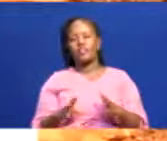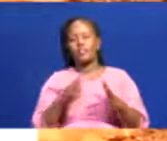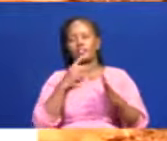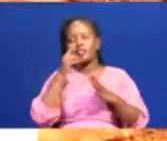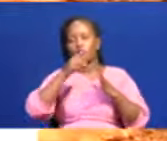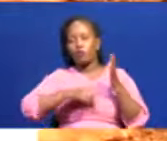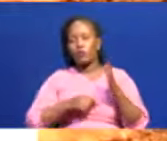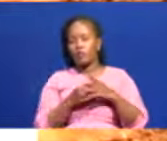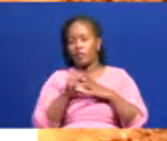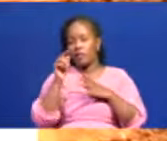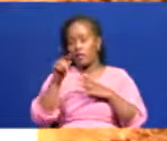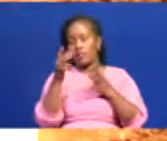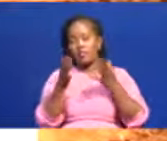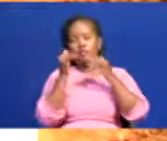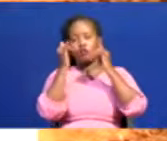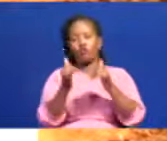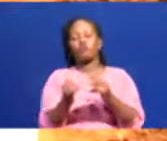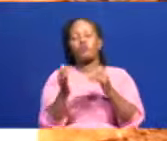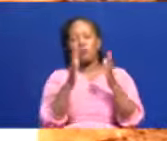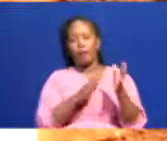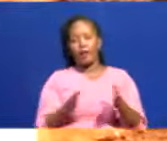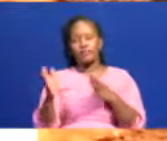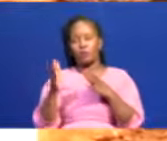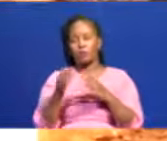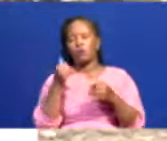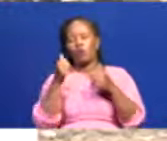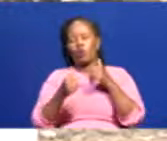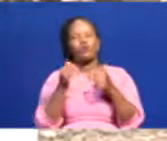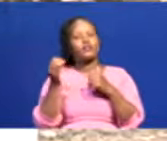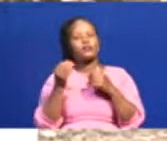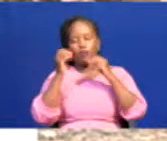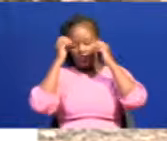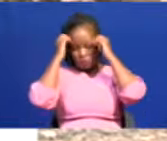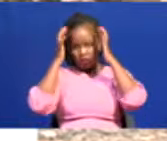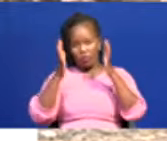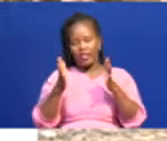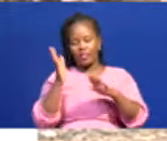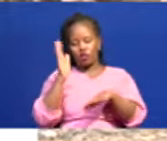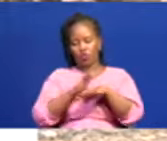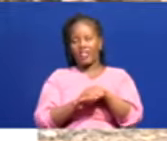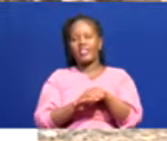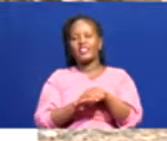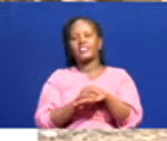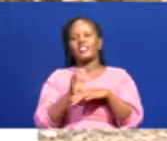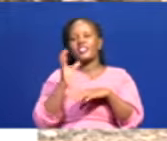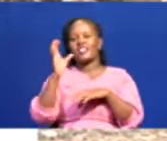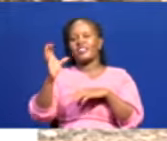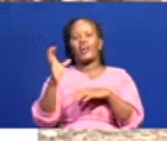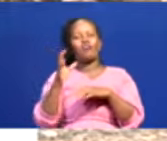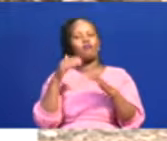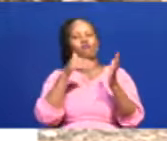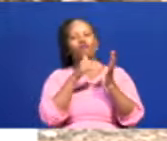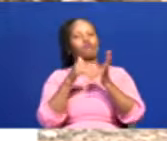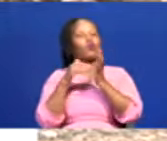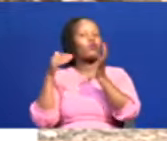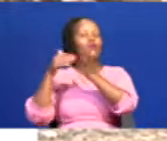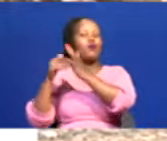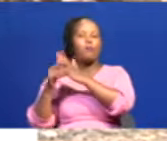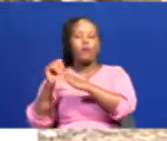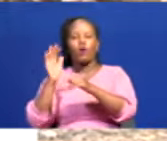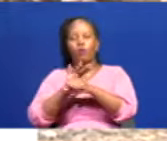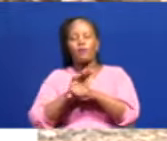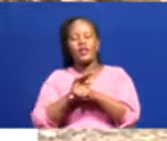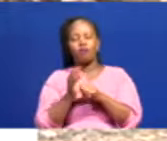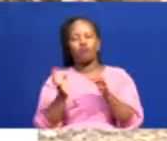mpya iliyowahitaji wanafunzi kuwa na alama ya cha ingewafungia nje wanafunzi kutoka kaunti hiyo kujiunga na